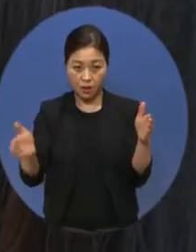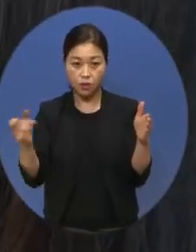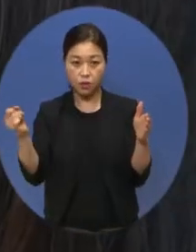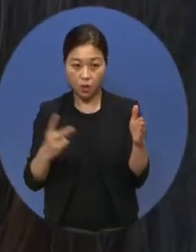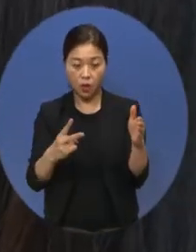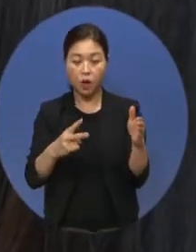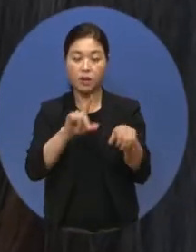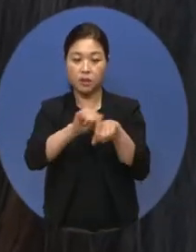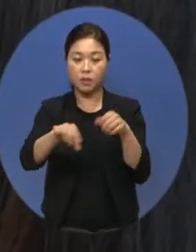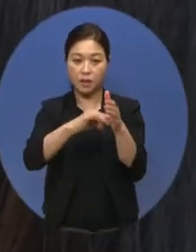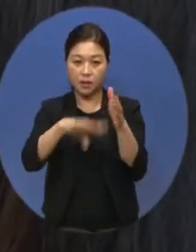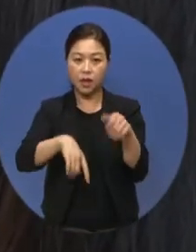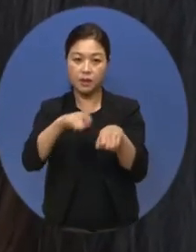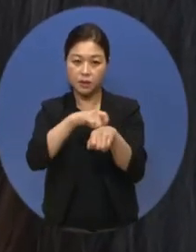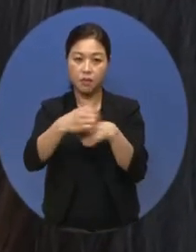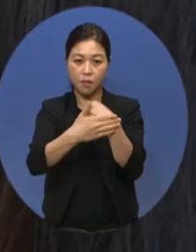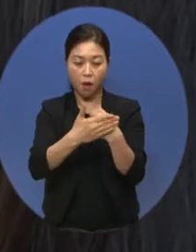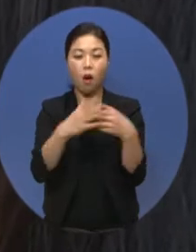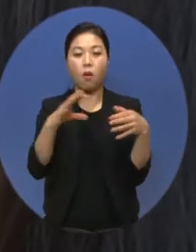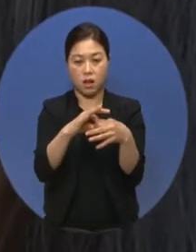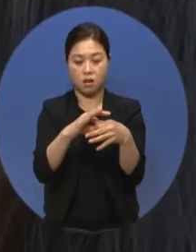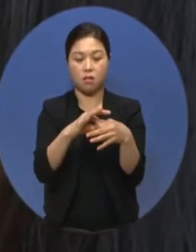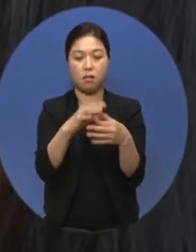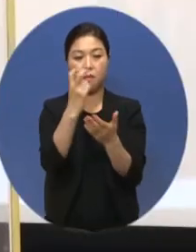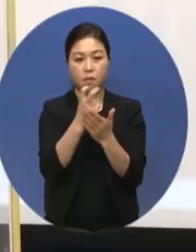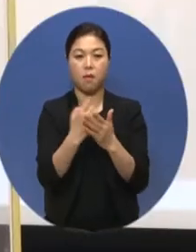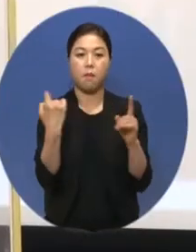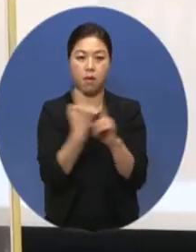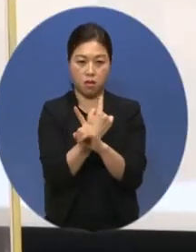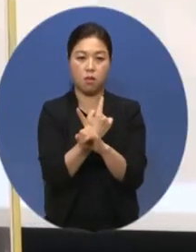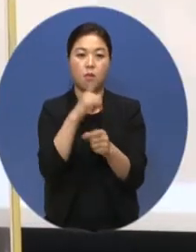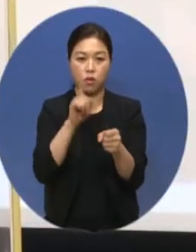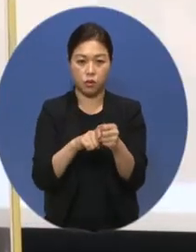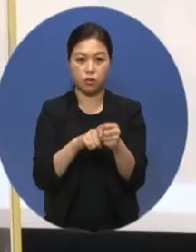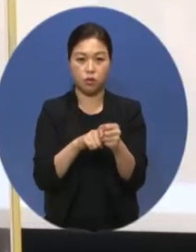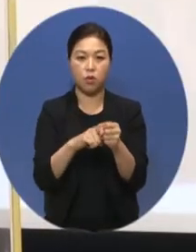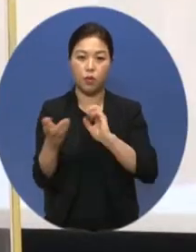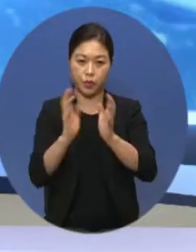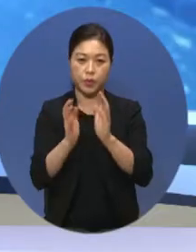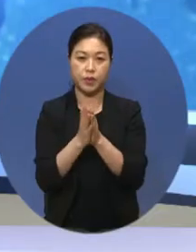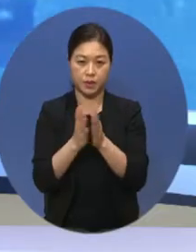제한법에 대한 합리적인 개정을 모색하기 위해 마련됐습니다.